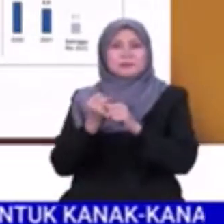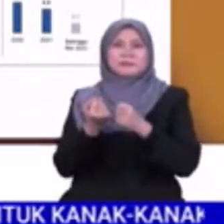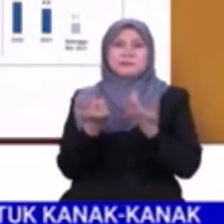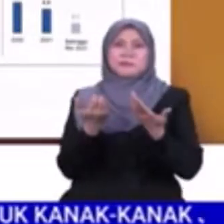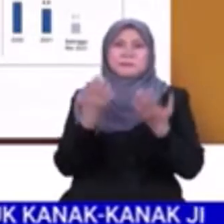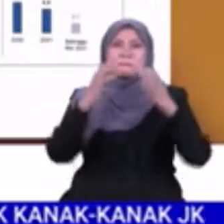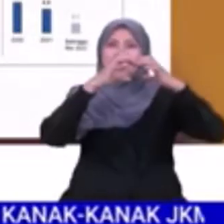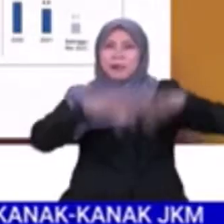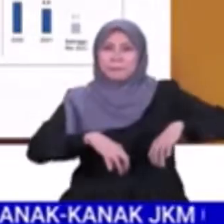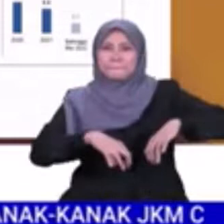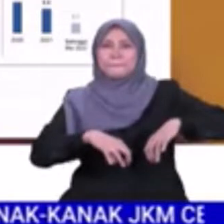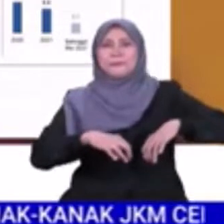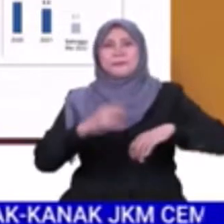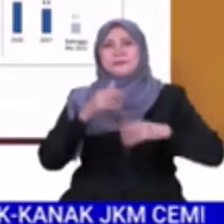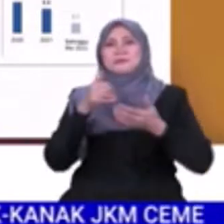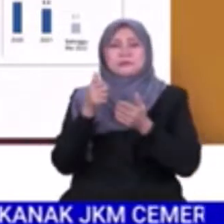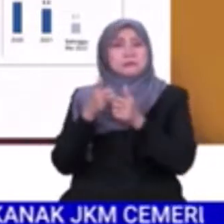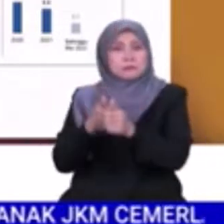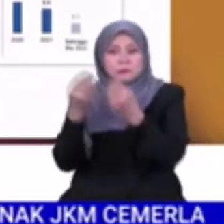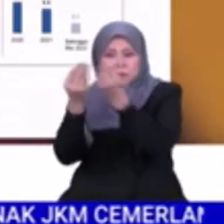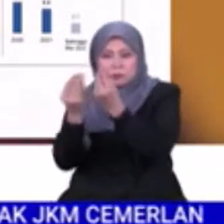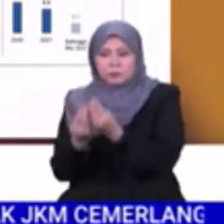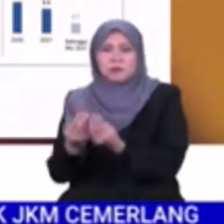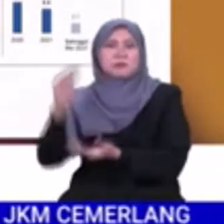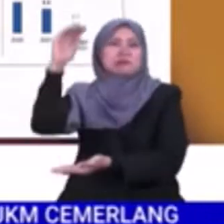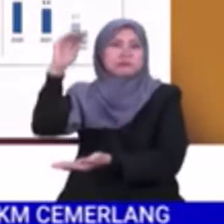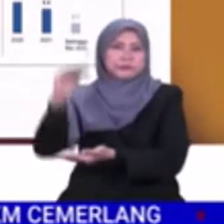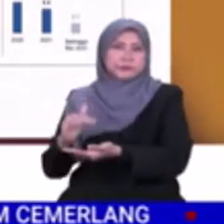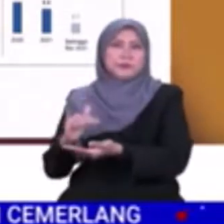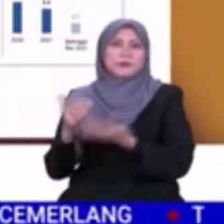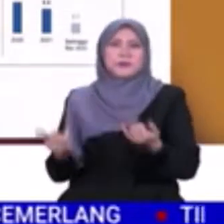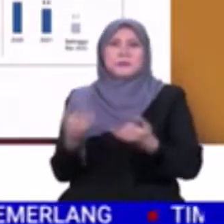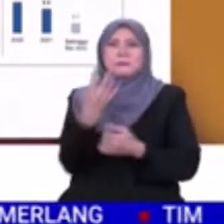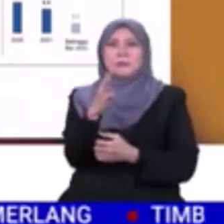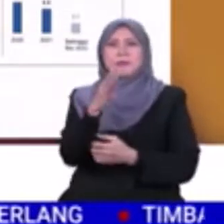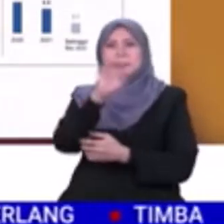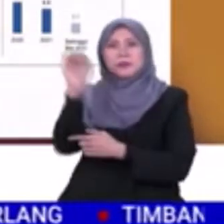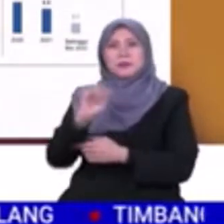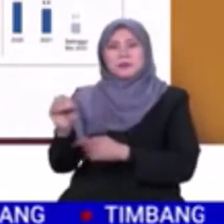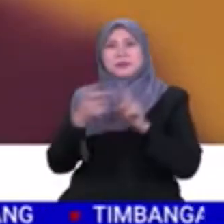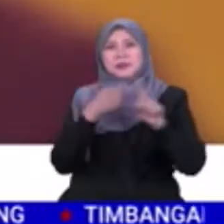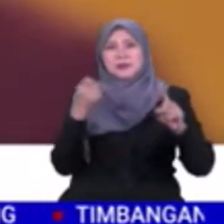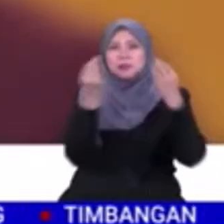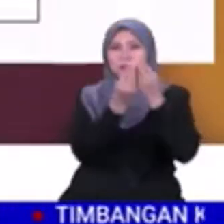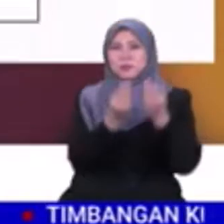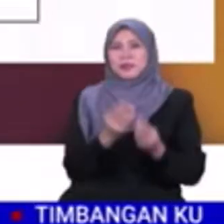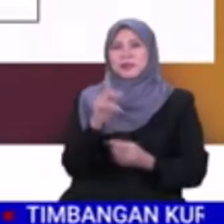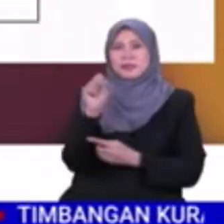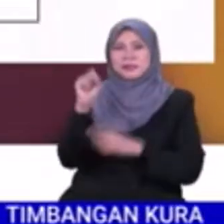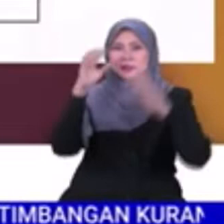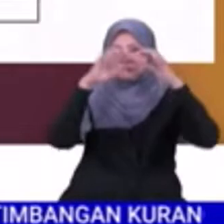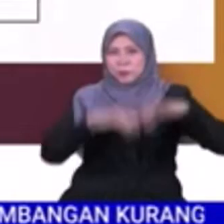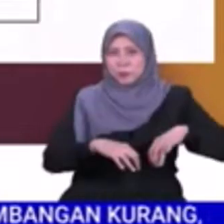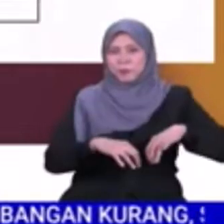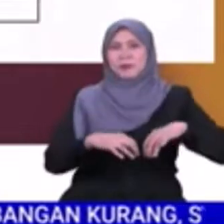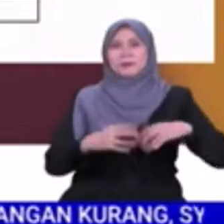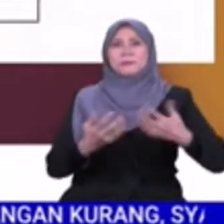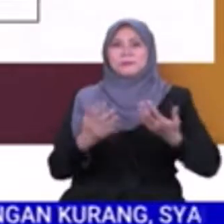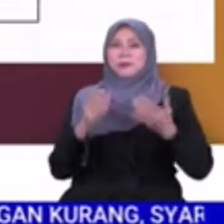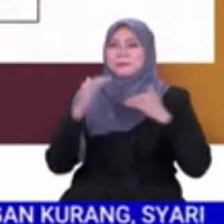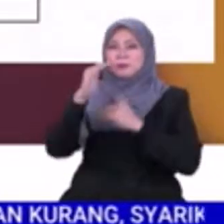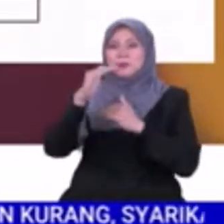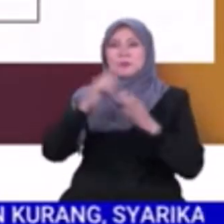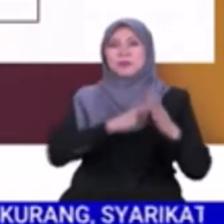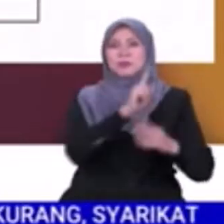muflis juga menunjukkan tren penurunan yang sama mencakupi 14 peratus daripada jumlah kiss movies bagi timpuh